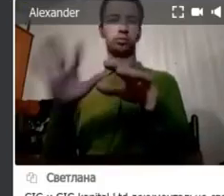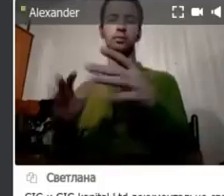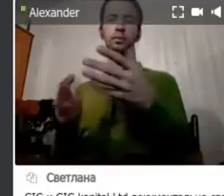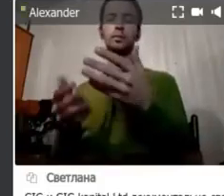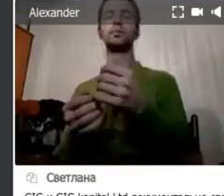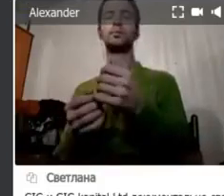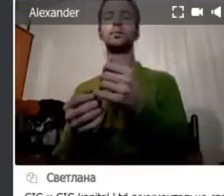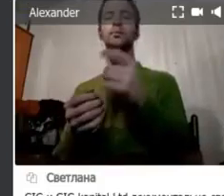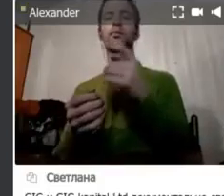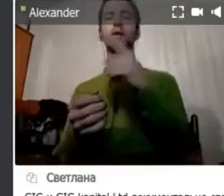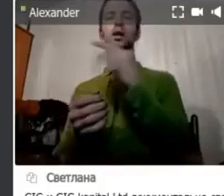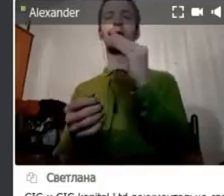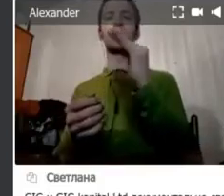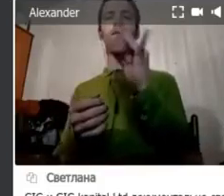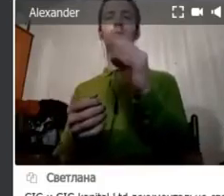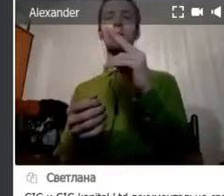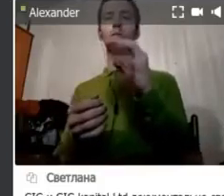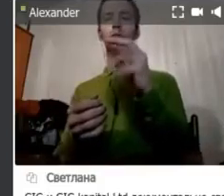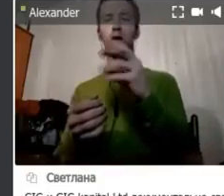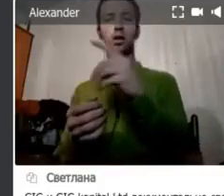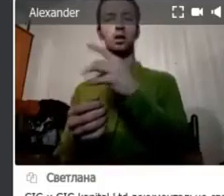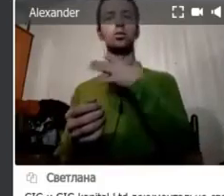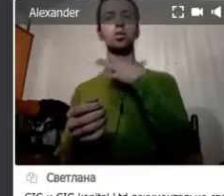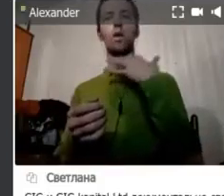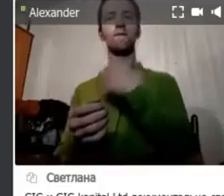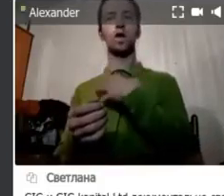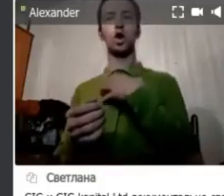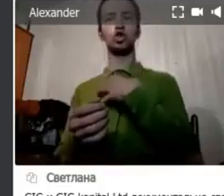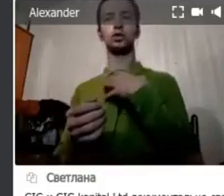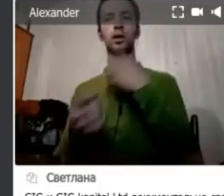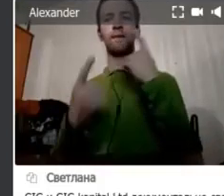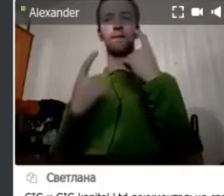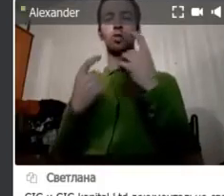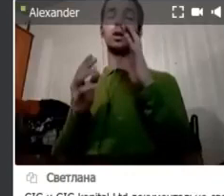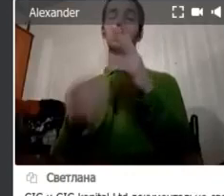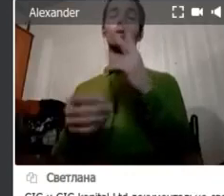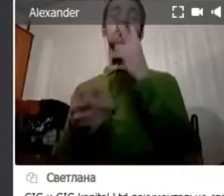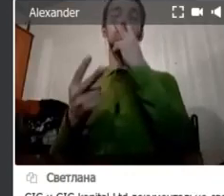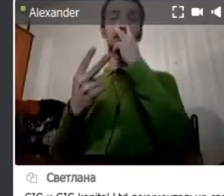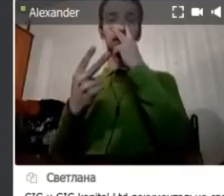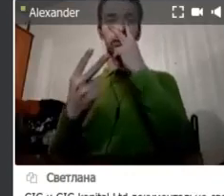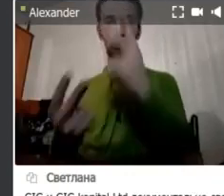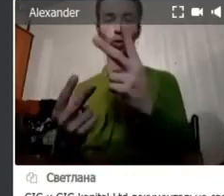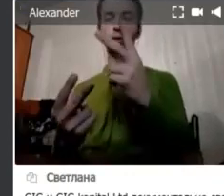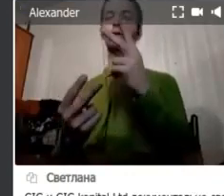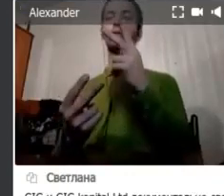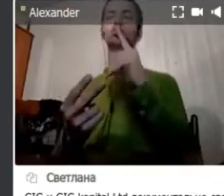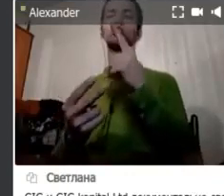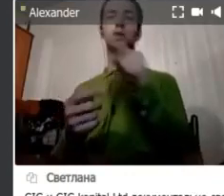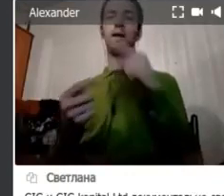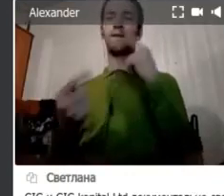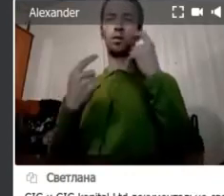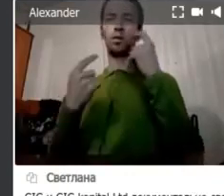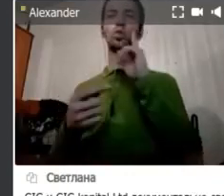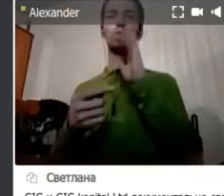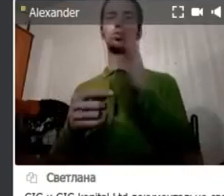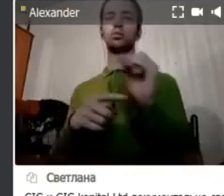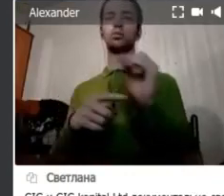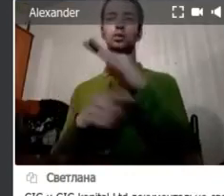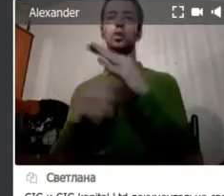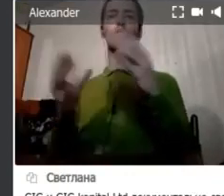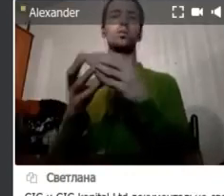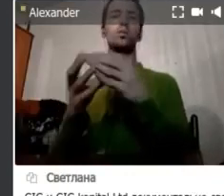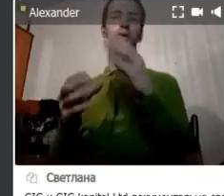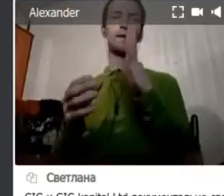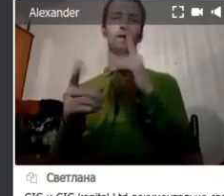там вся информация будет, она никуда не потеряется, то есть все нормально, будем ее обновлять, вот, посмотрим,